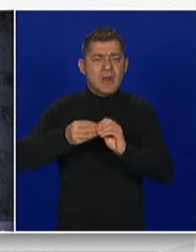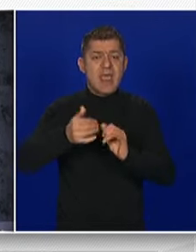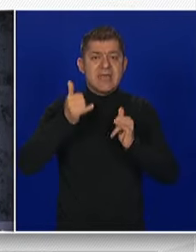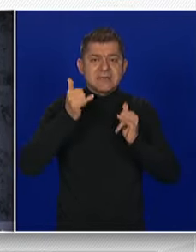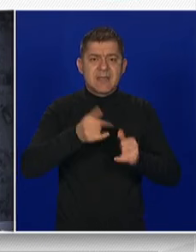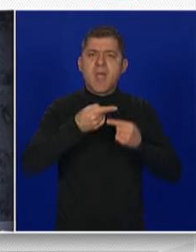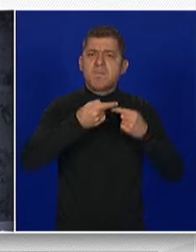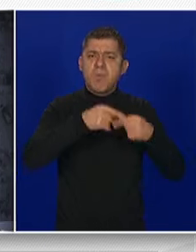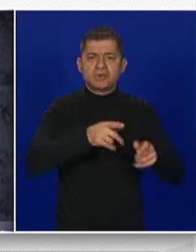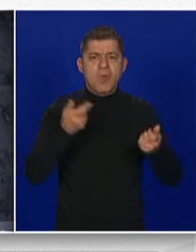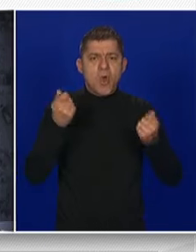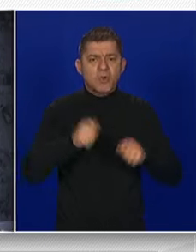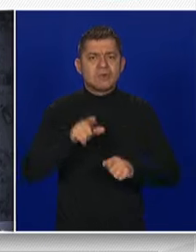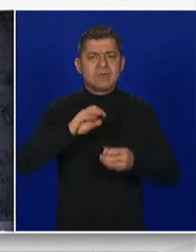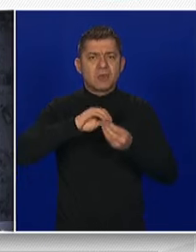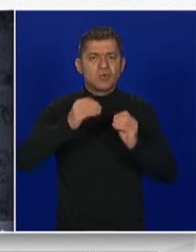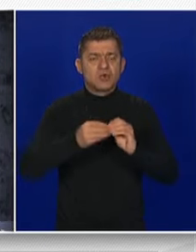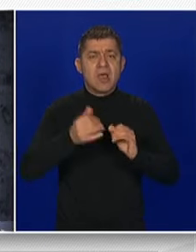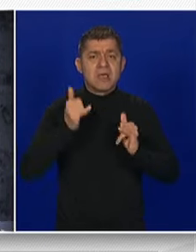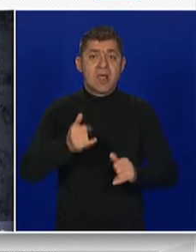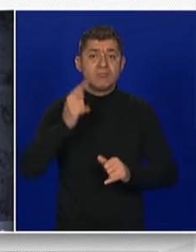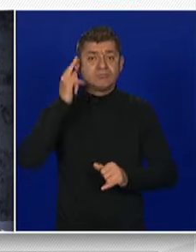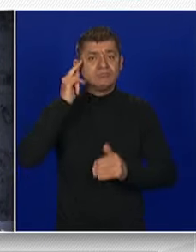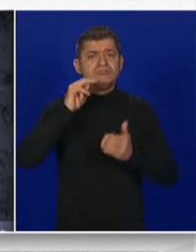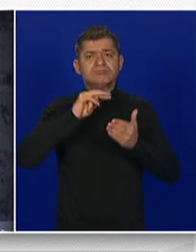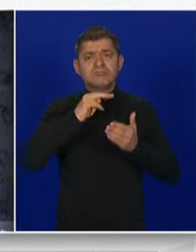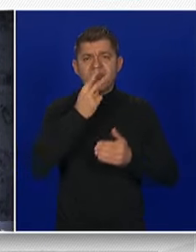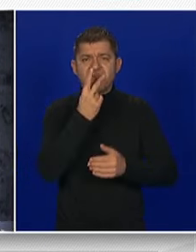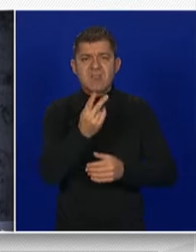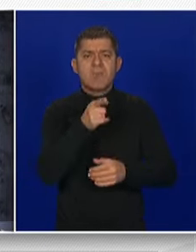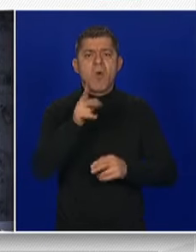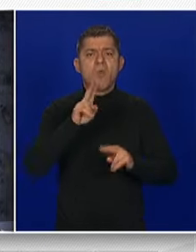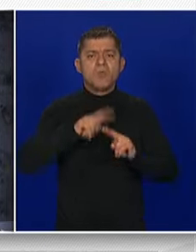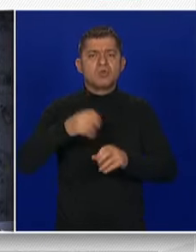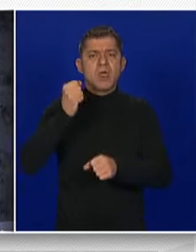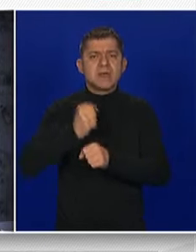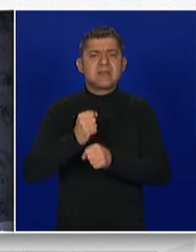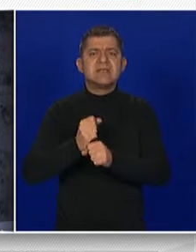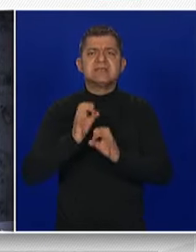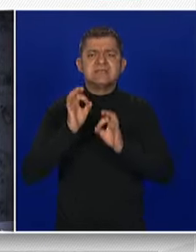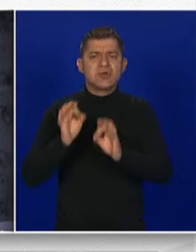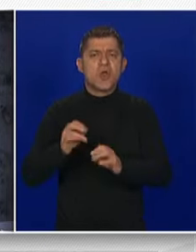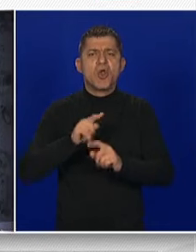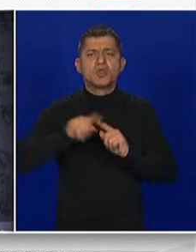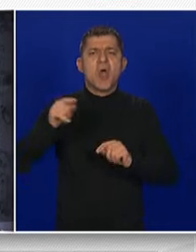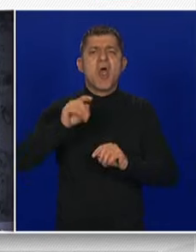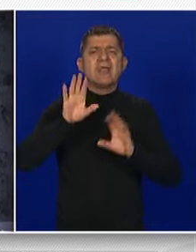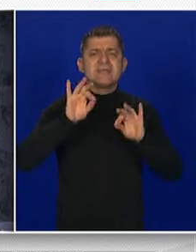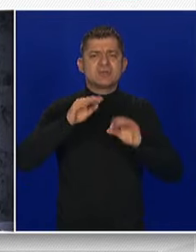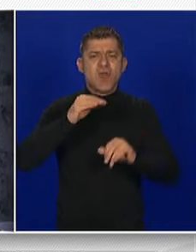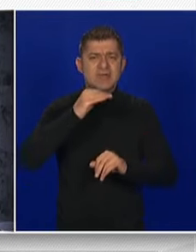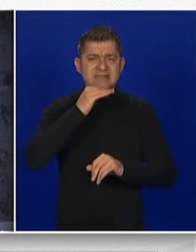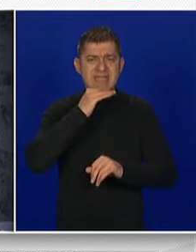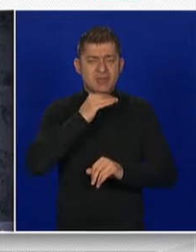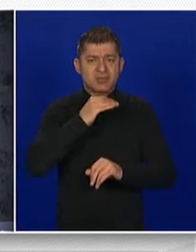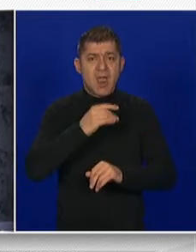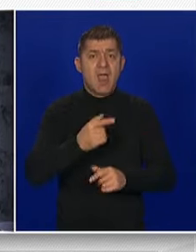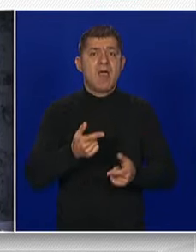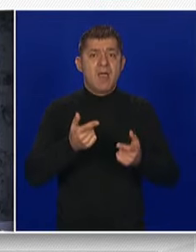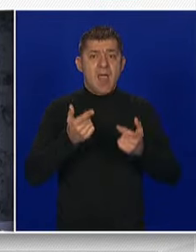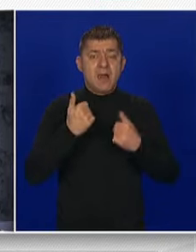posebna odluka za trgovine. Mi predviđamo da će one raditi sigurno do 10. siječnja, međutim,